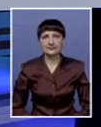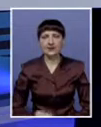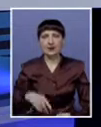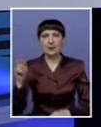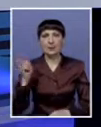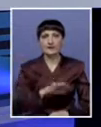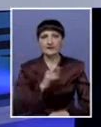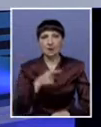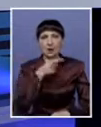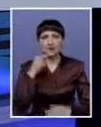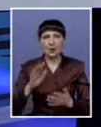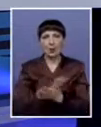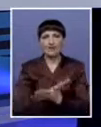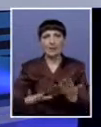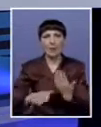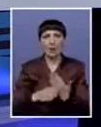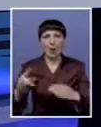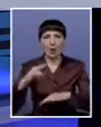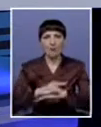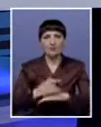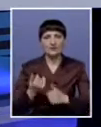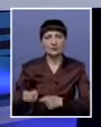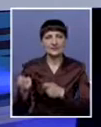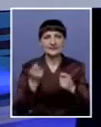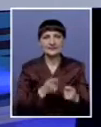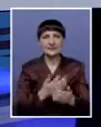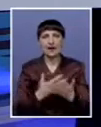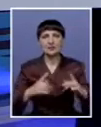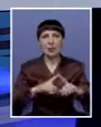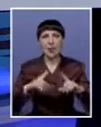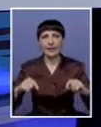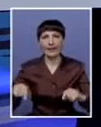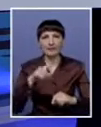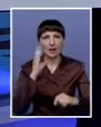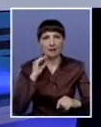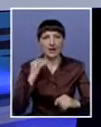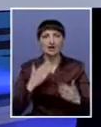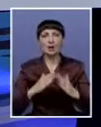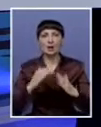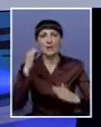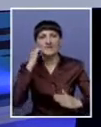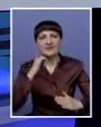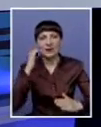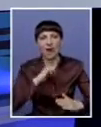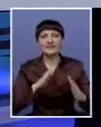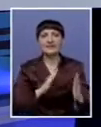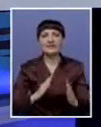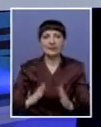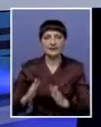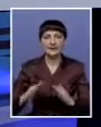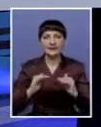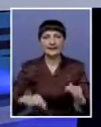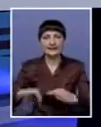Прибывшую из России гуманитарную помощь сегодня доставили в социальные объекты Алматы. Это дом ветеранов, интернаты и детские